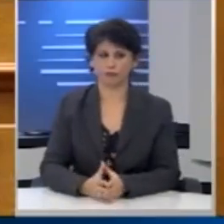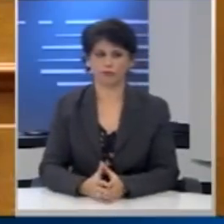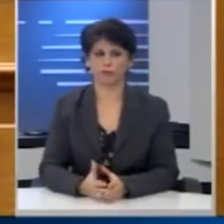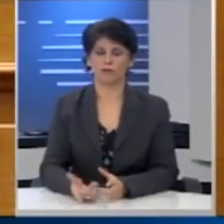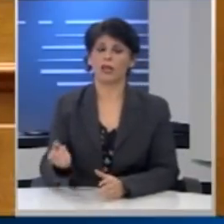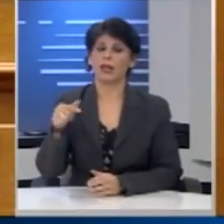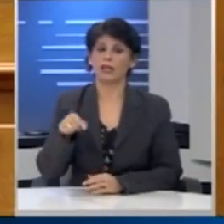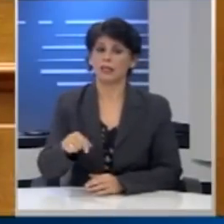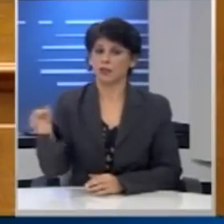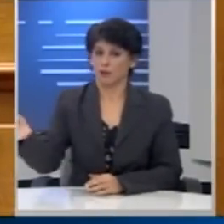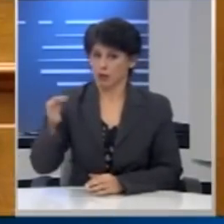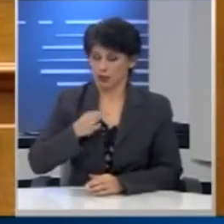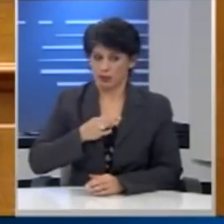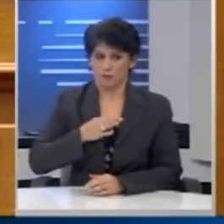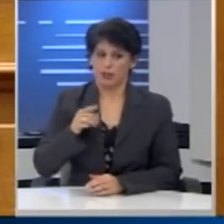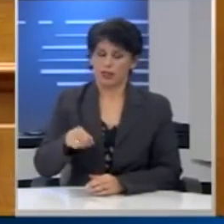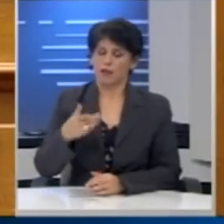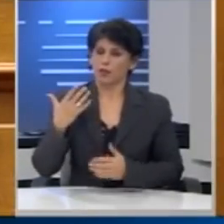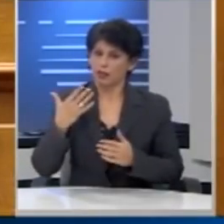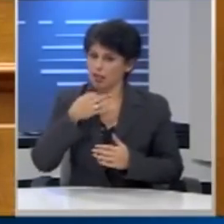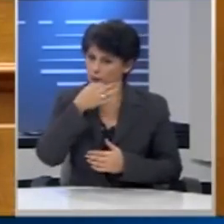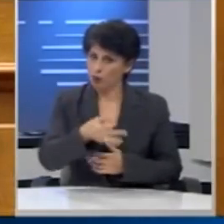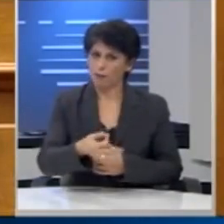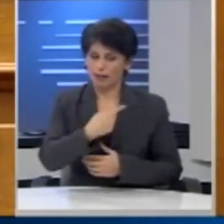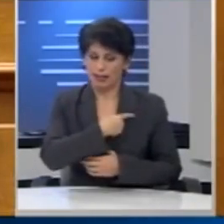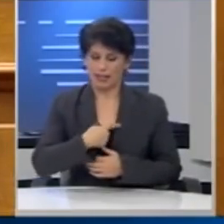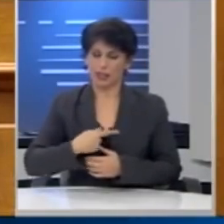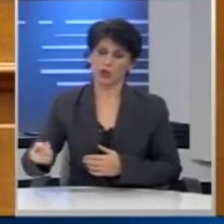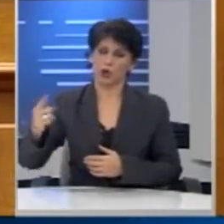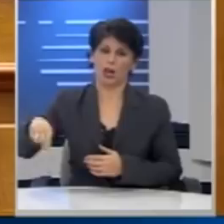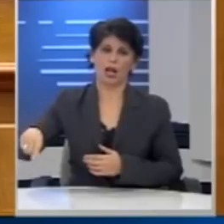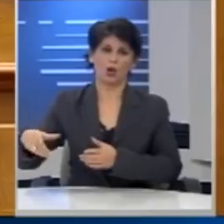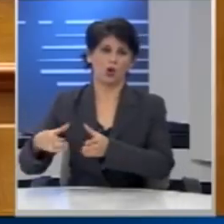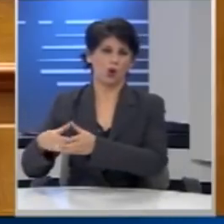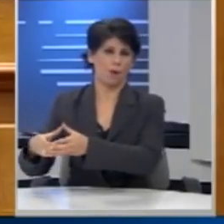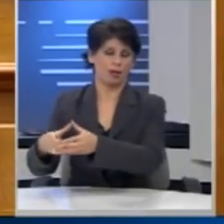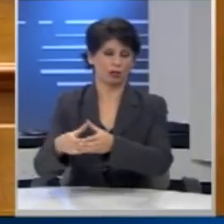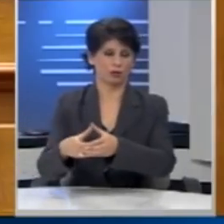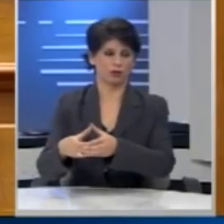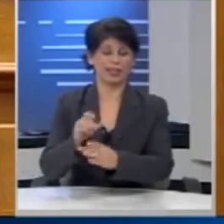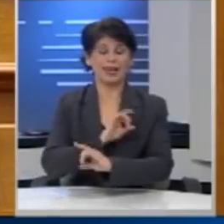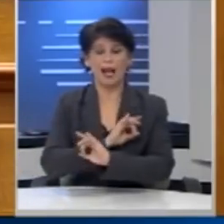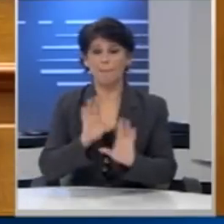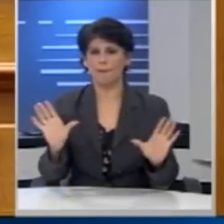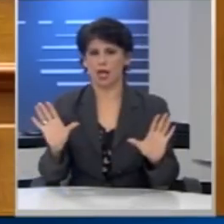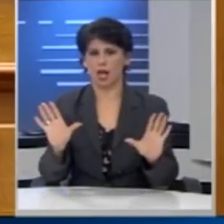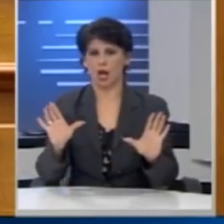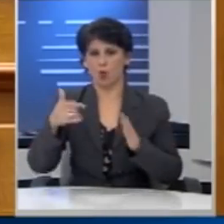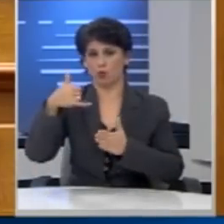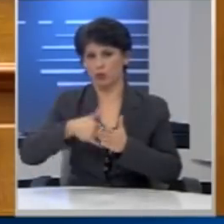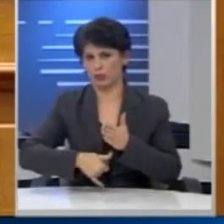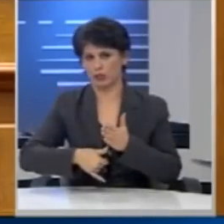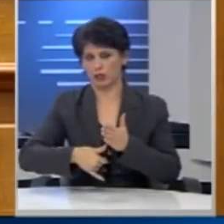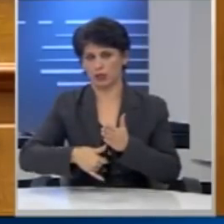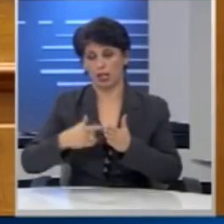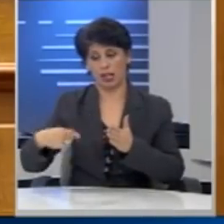σε αυτά τα οποία είπε και σε αυτά τα οποία είπανε και οι αρχηγοί των άλλων κομμάτων καμία